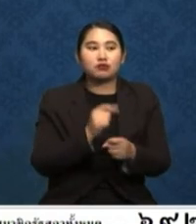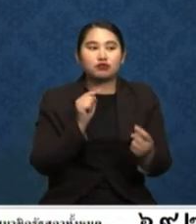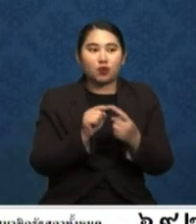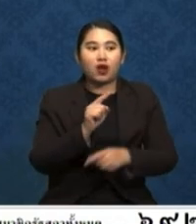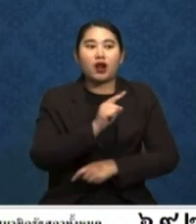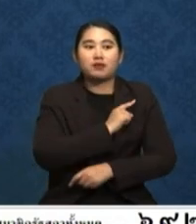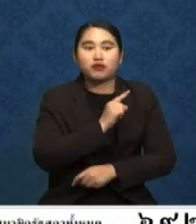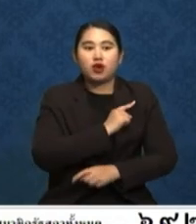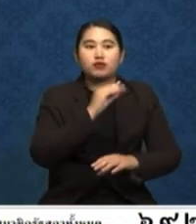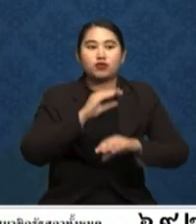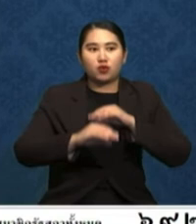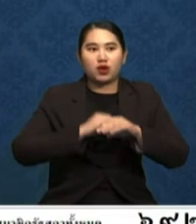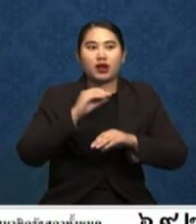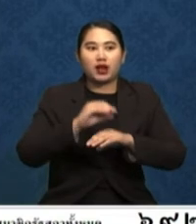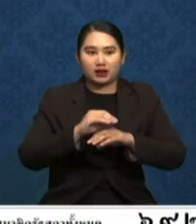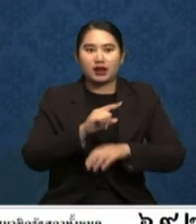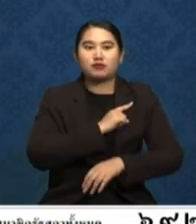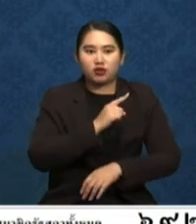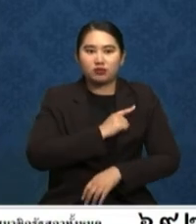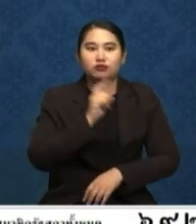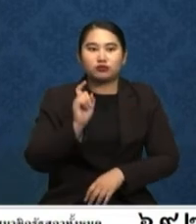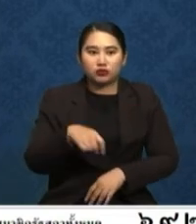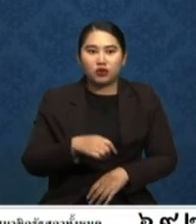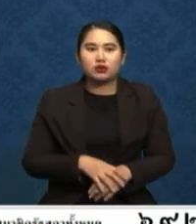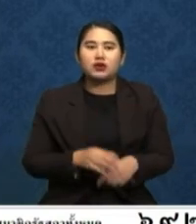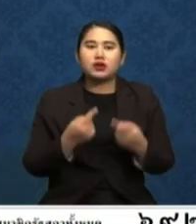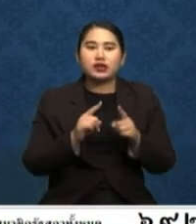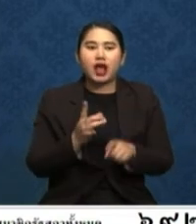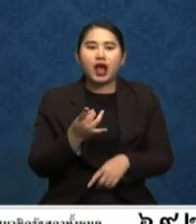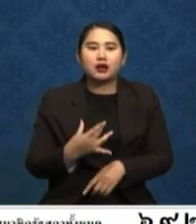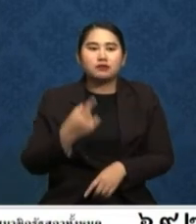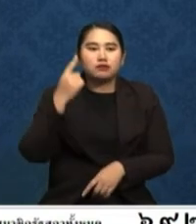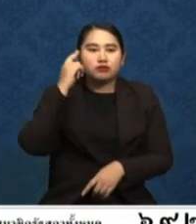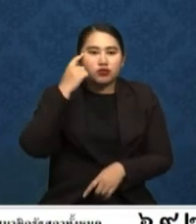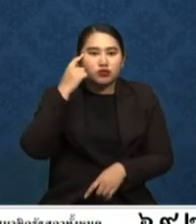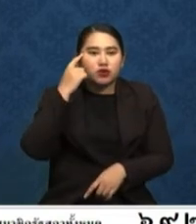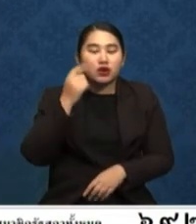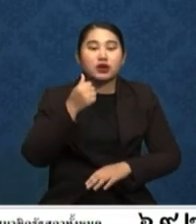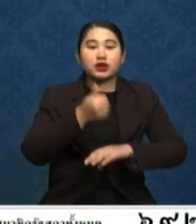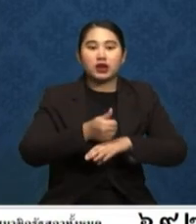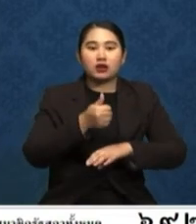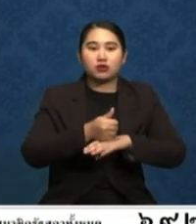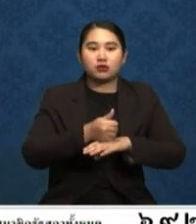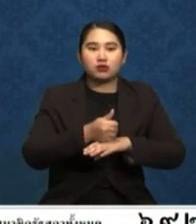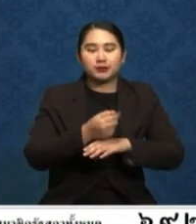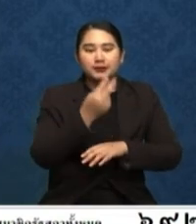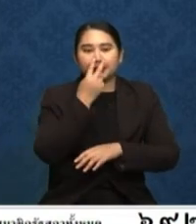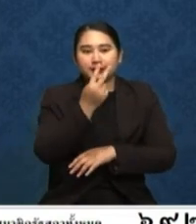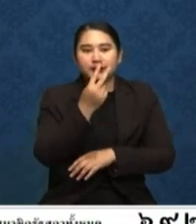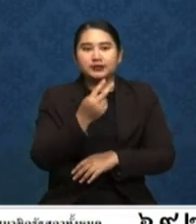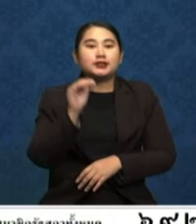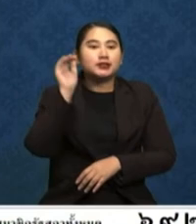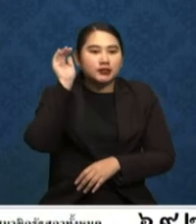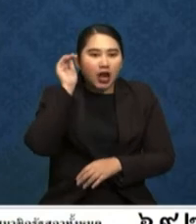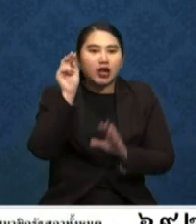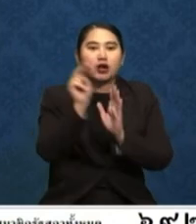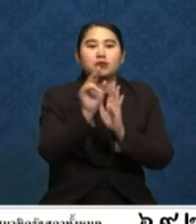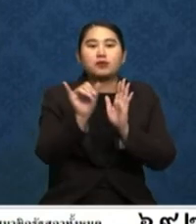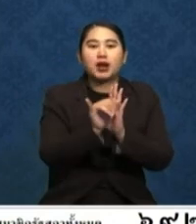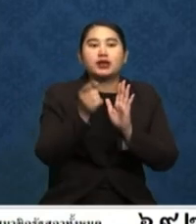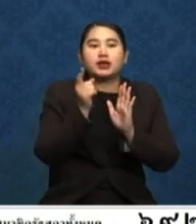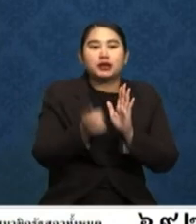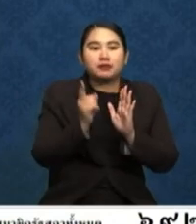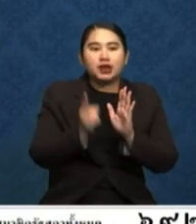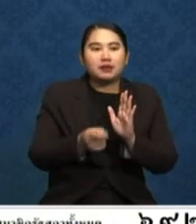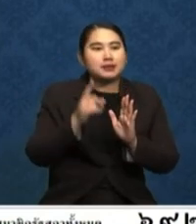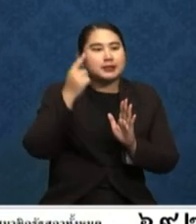ชอบในโครงการนี้แต่อะไรดลใจไม่ทราบให้นายกรัฐมนตรียังเชื่อนโยบายแบบเดิมแนว